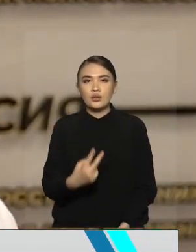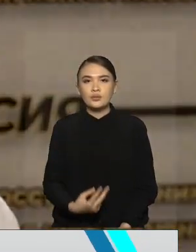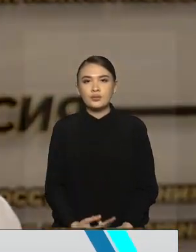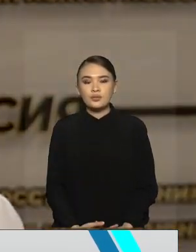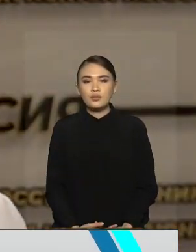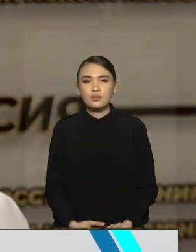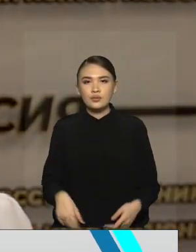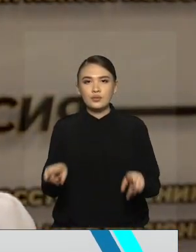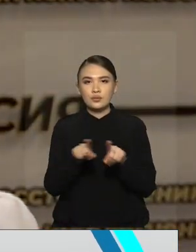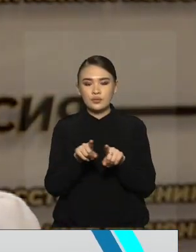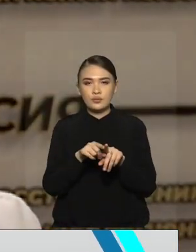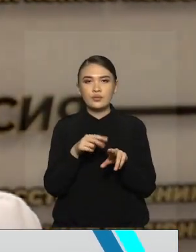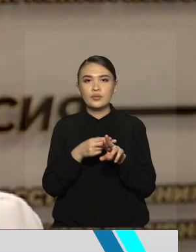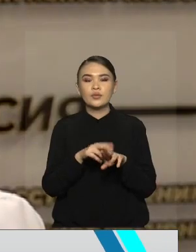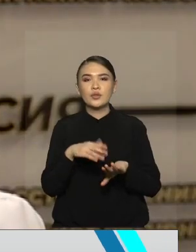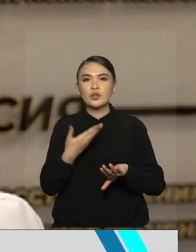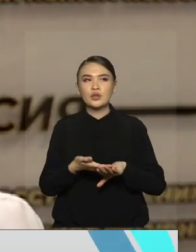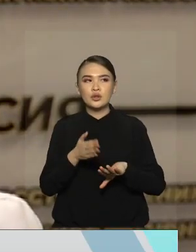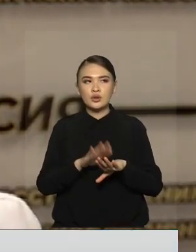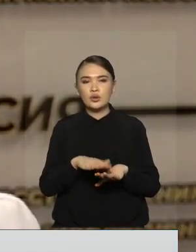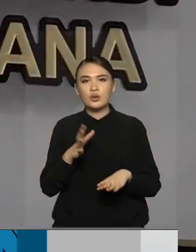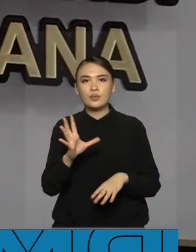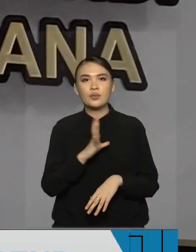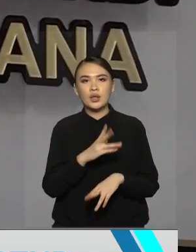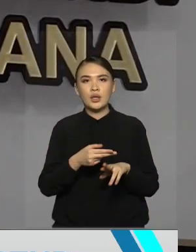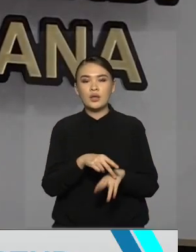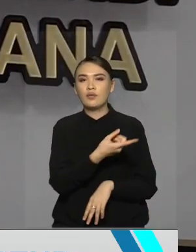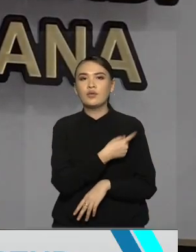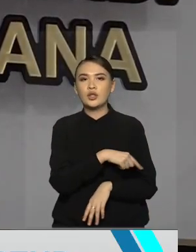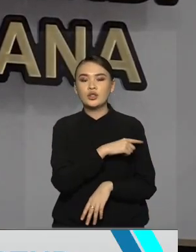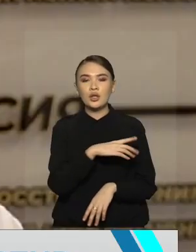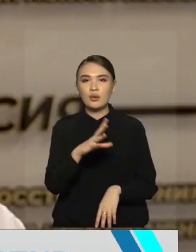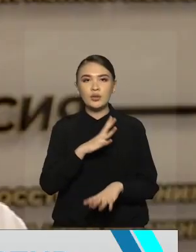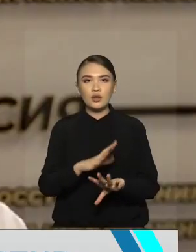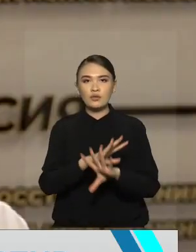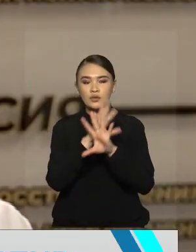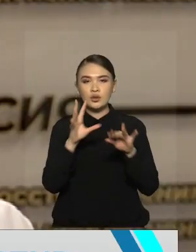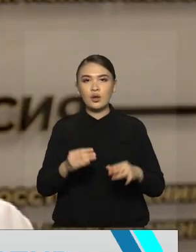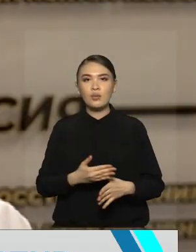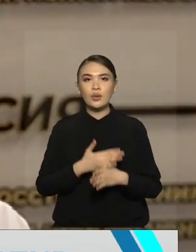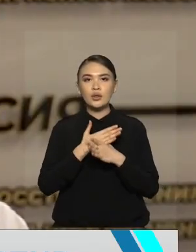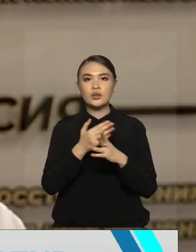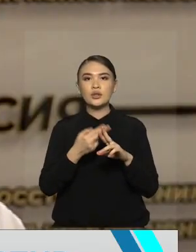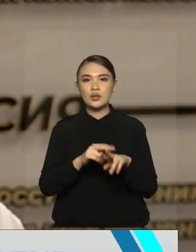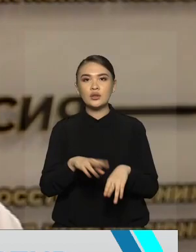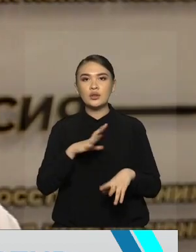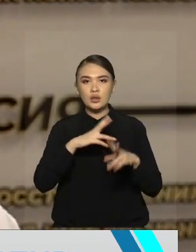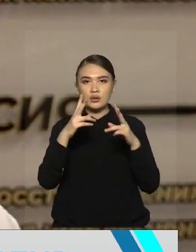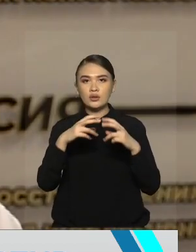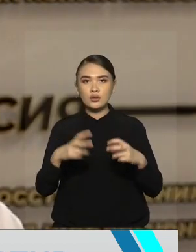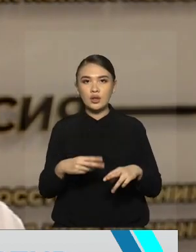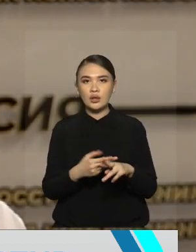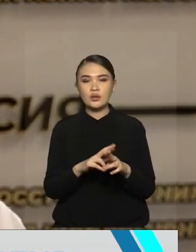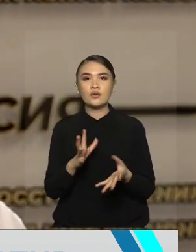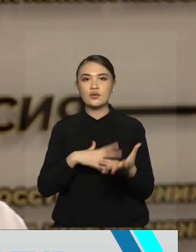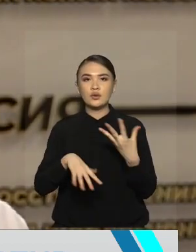оба пациента находятся в тяжелом состоянии со стороны врачей проводятся все необходимые процедуры проводим диагностику оказываем